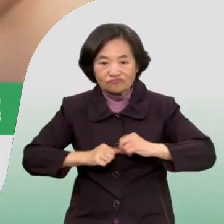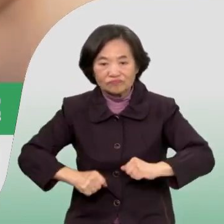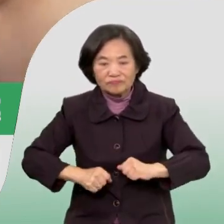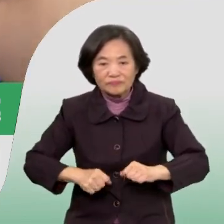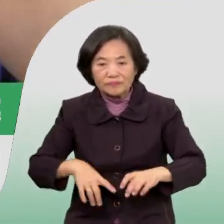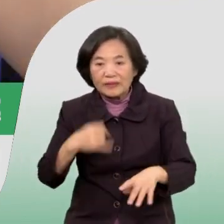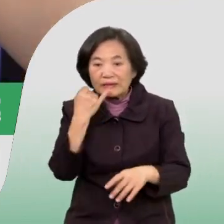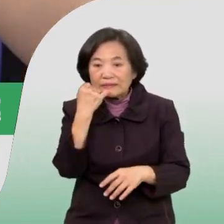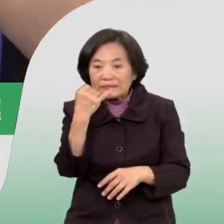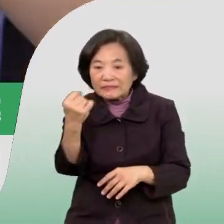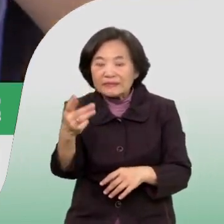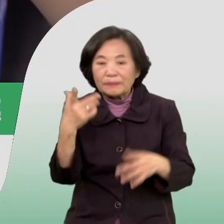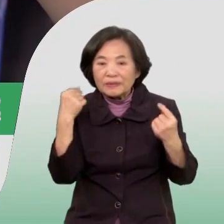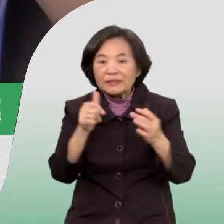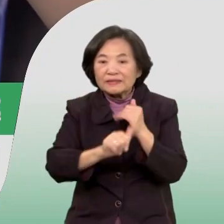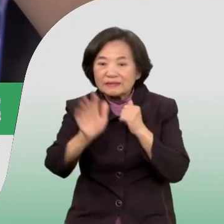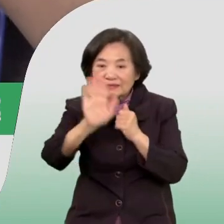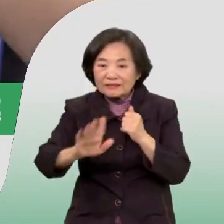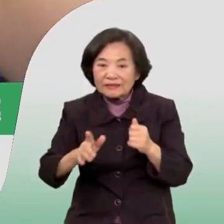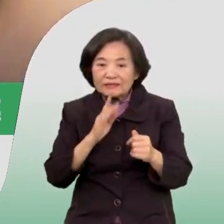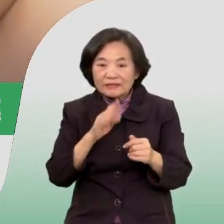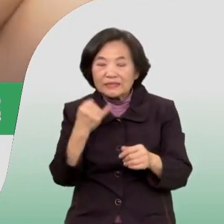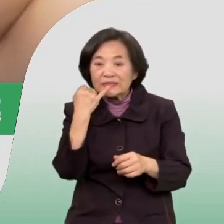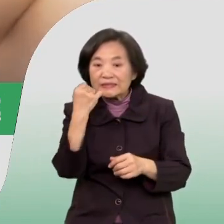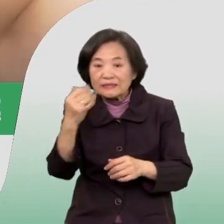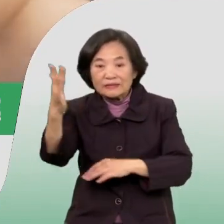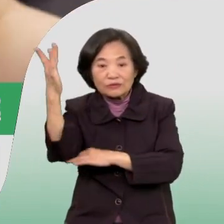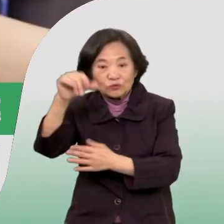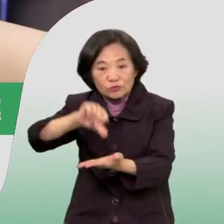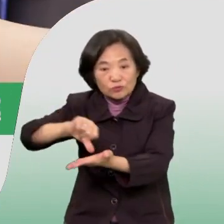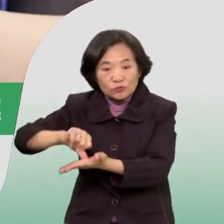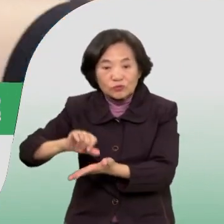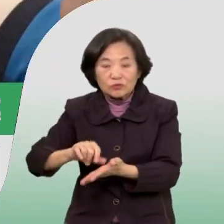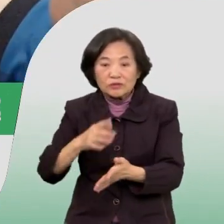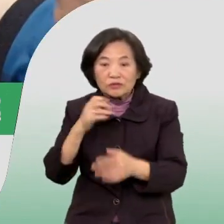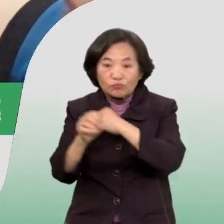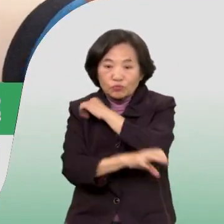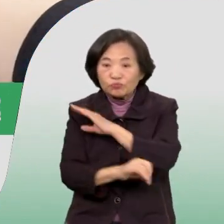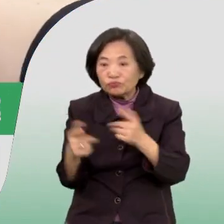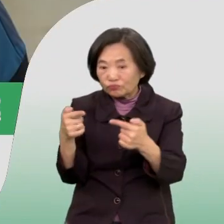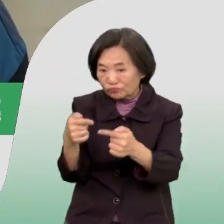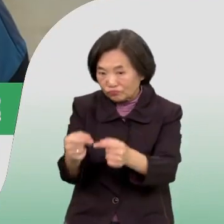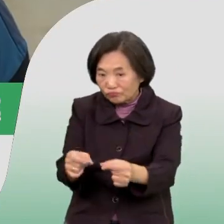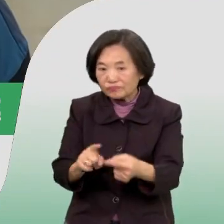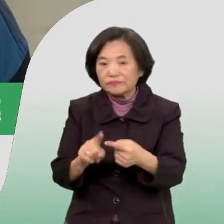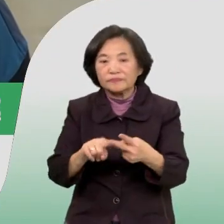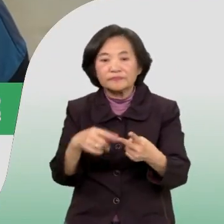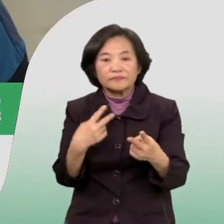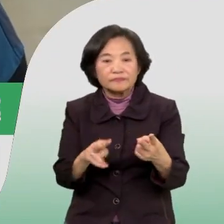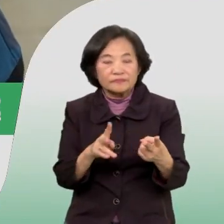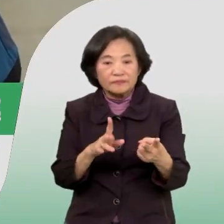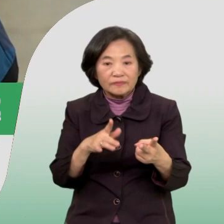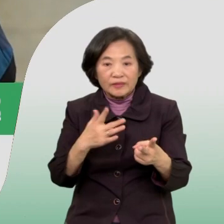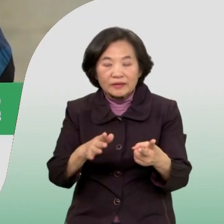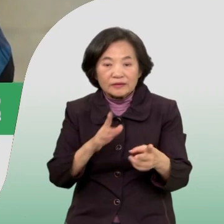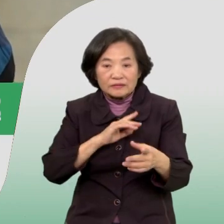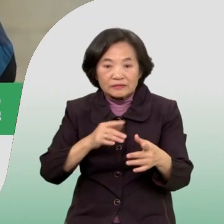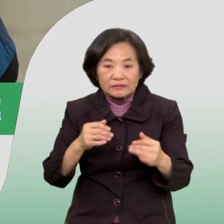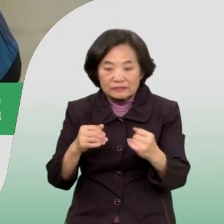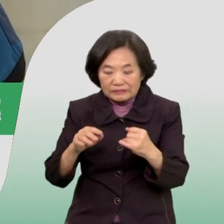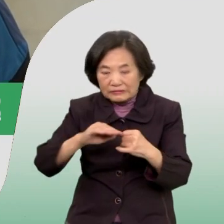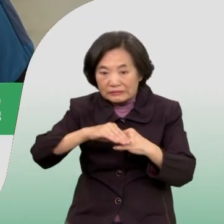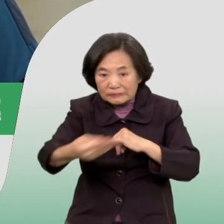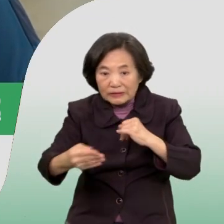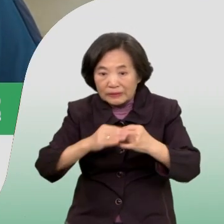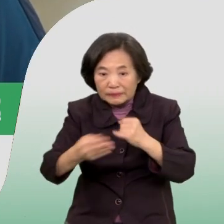好的生态循环，它从种桑养蚕开始，它可以节能减碳，然后呢在脱胶的过程当中呢，